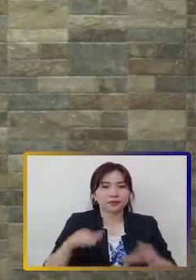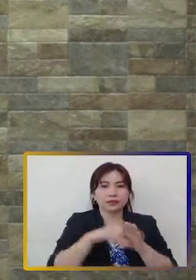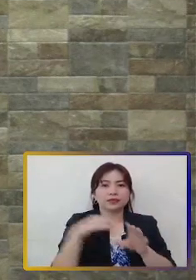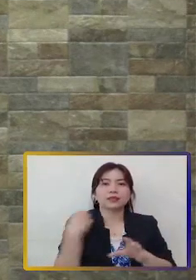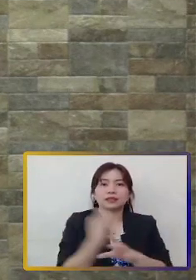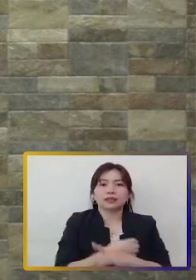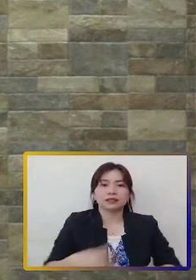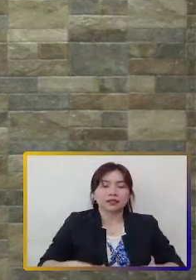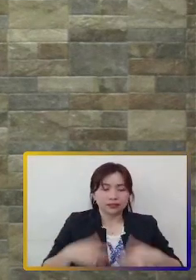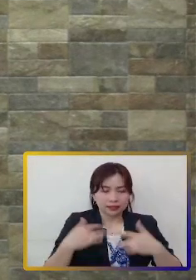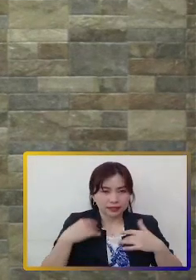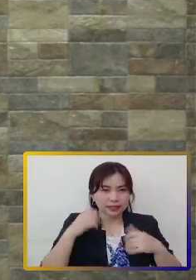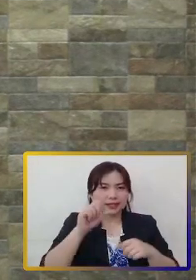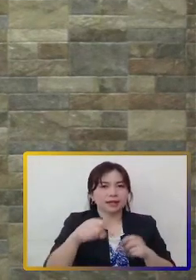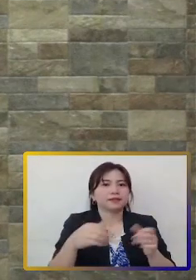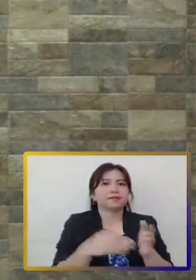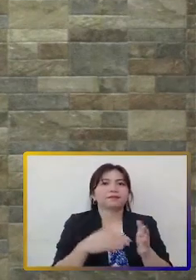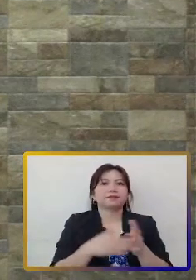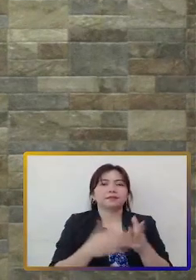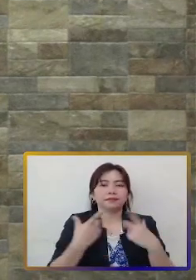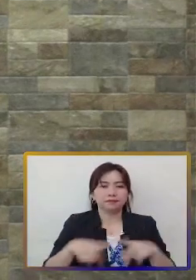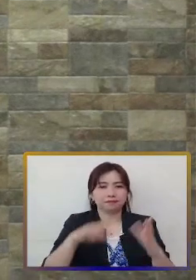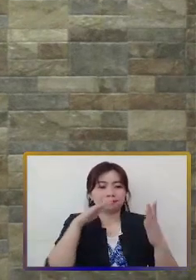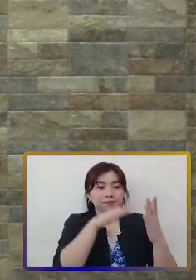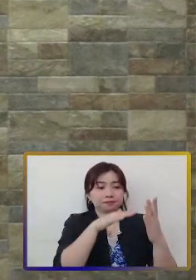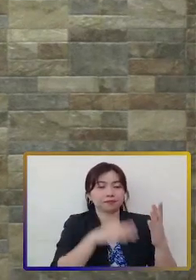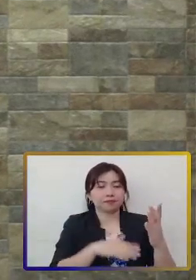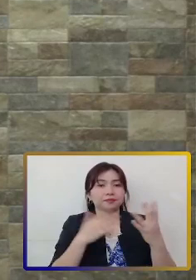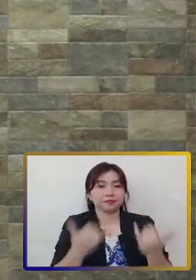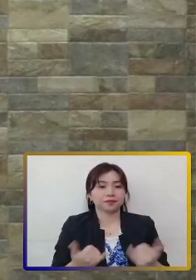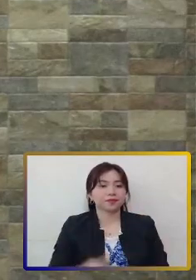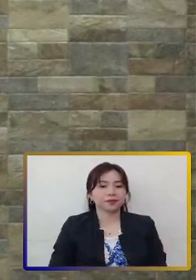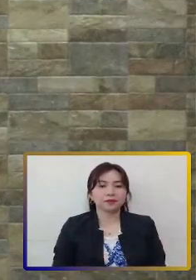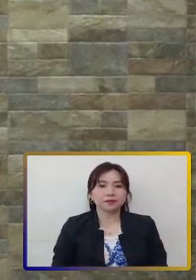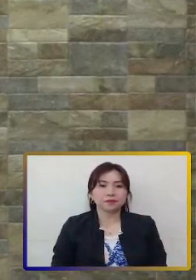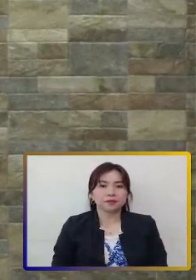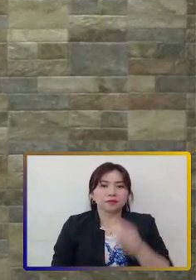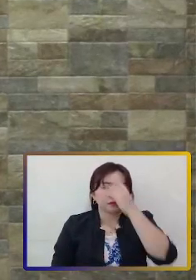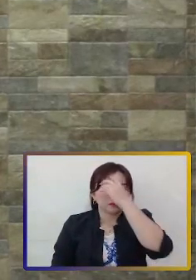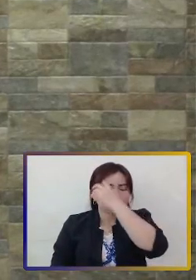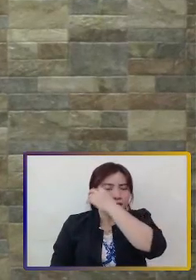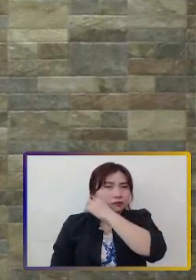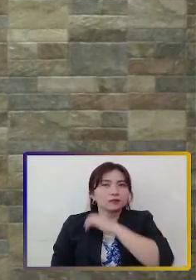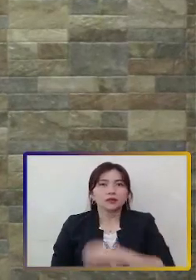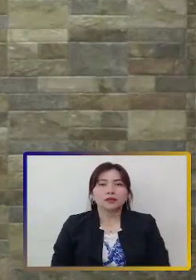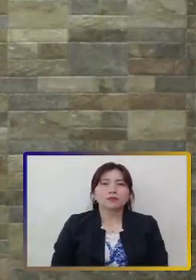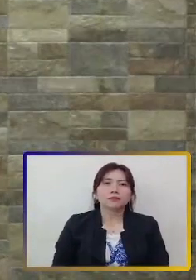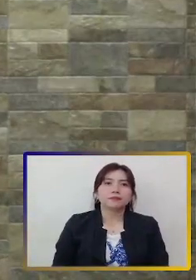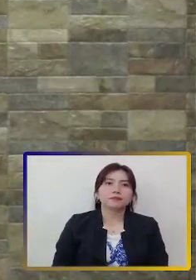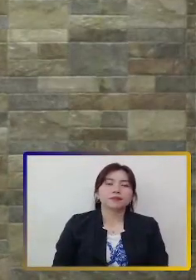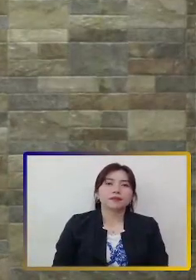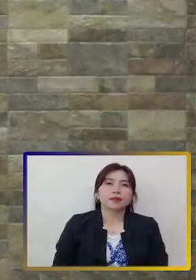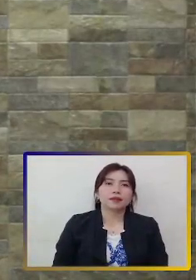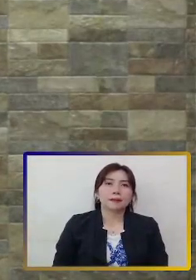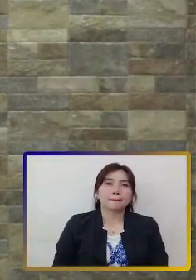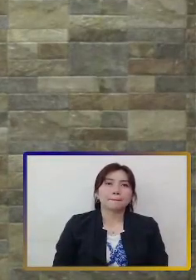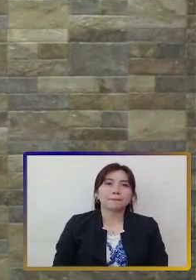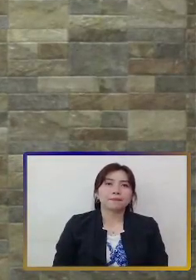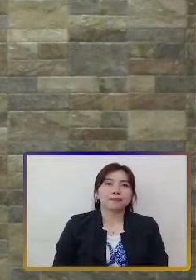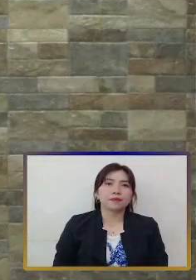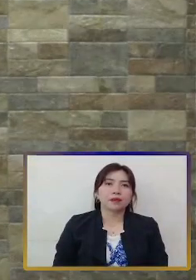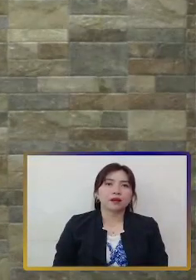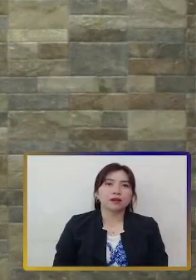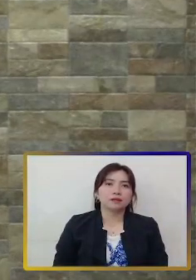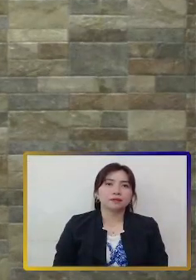isa-isahin po natin yung ibig pong sabihin yan Let's start from the from from the last the last definition na binigay ko po sa inyo anong sabi niyo